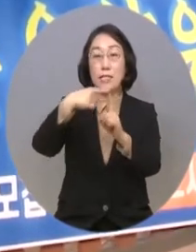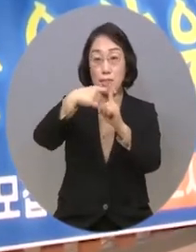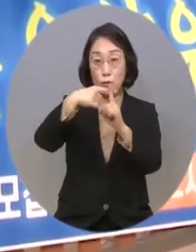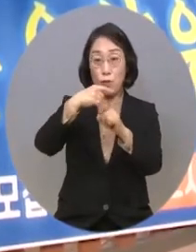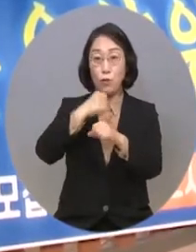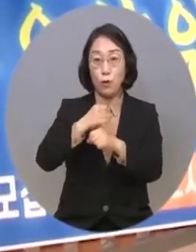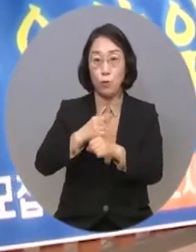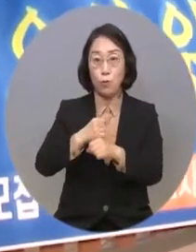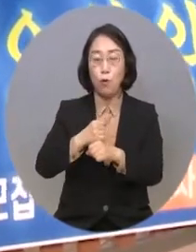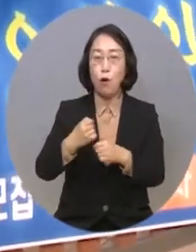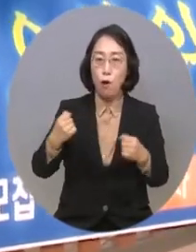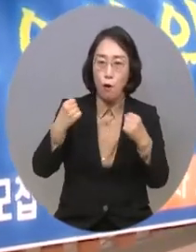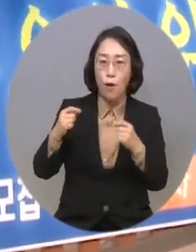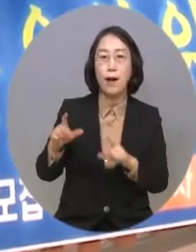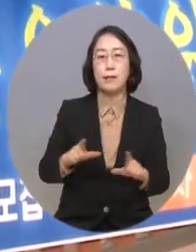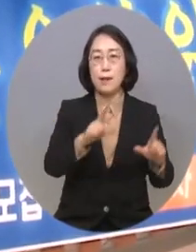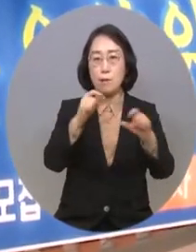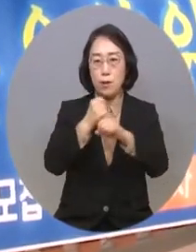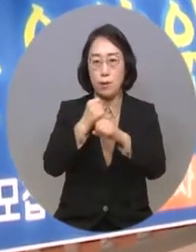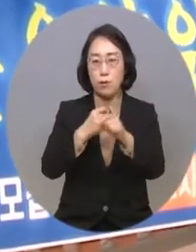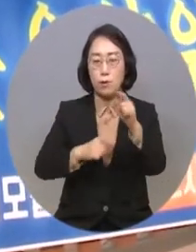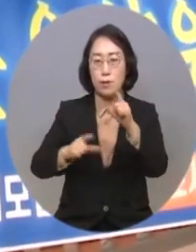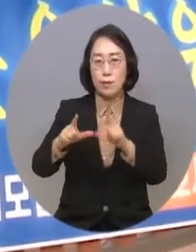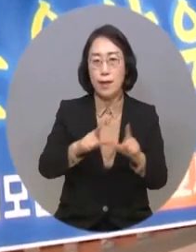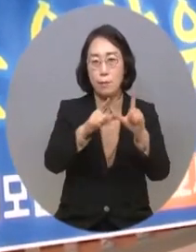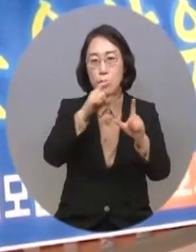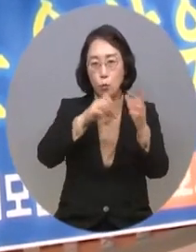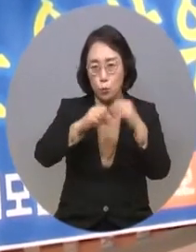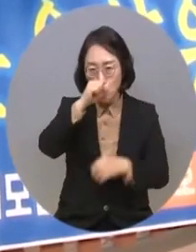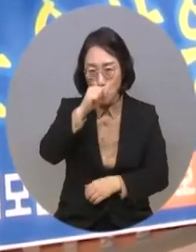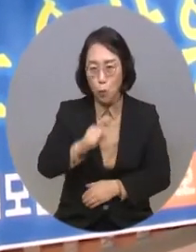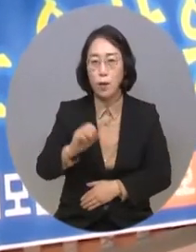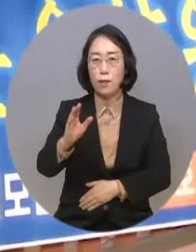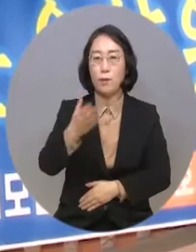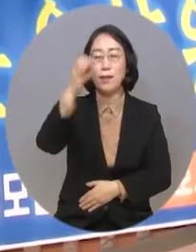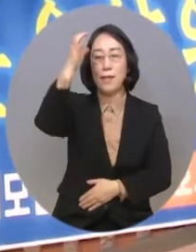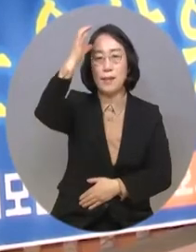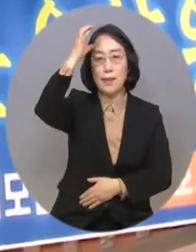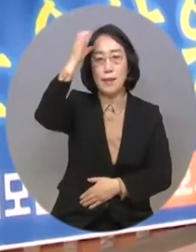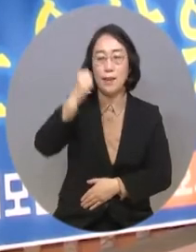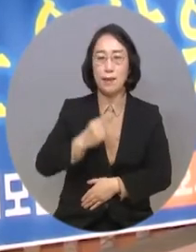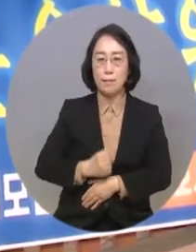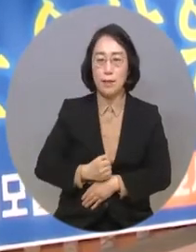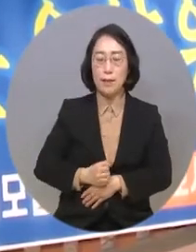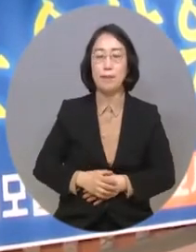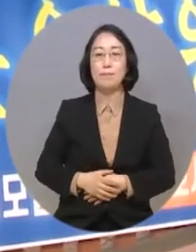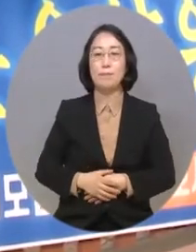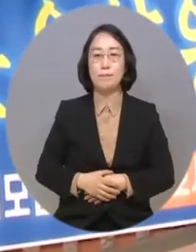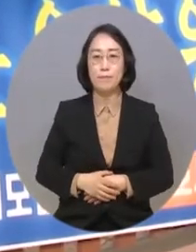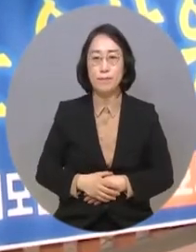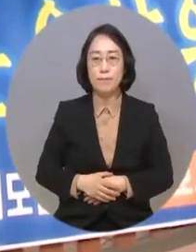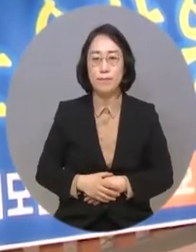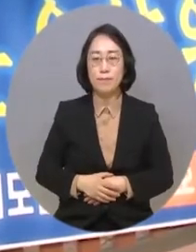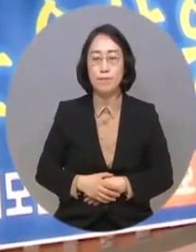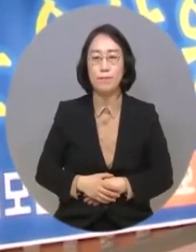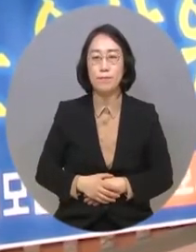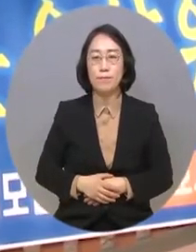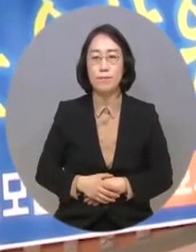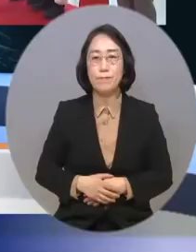건강한 노후 생활을 누리며 삶의 질이 한층 더 나아질 것으로 기대하고 있습니다. 복지TV 전국방송 신서유입니다.